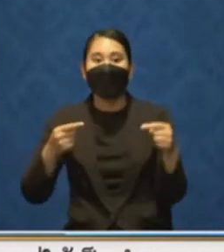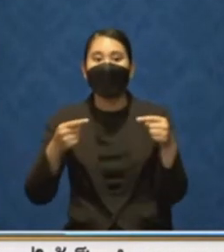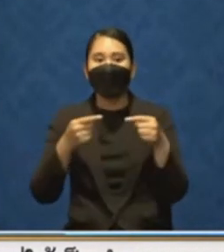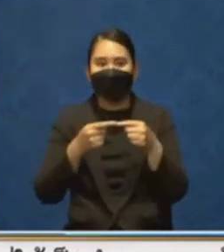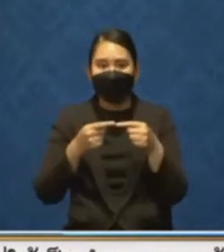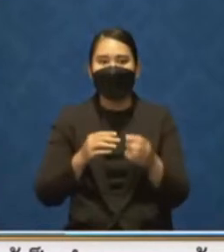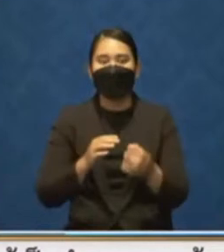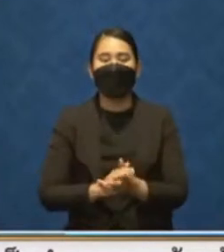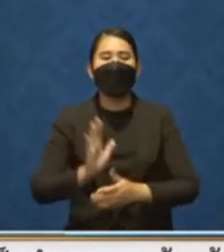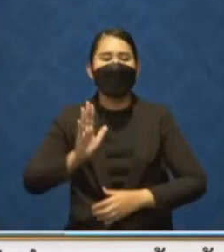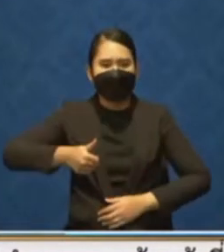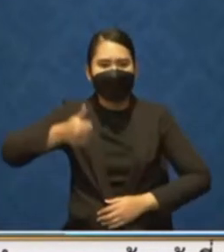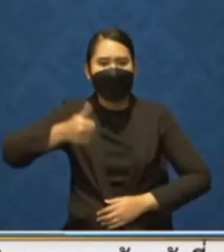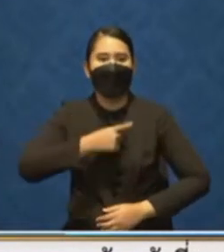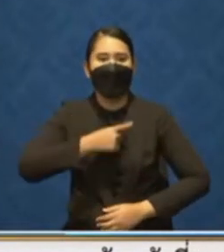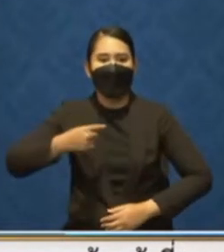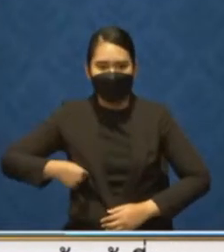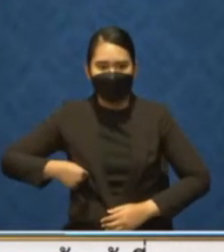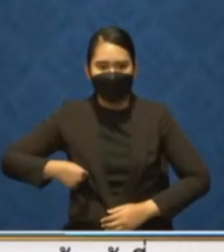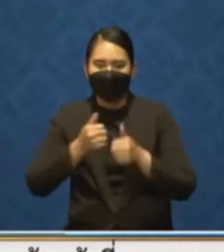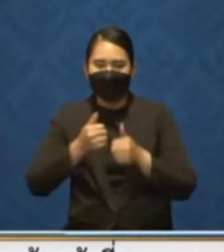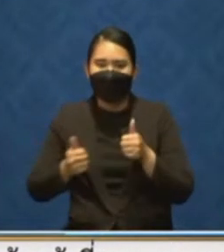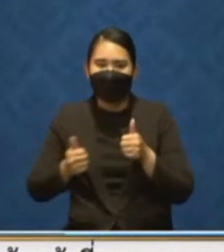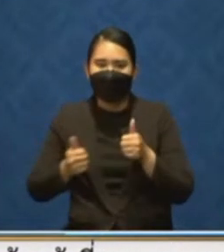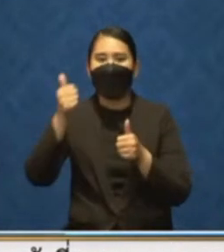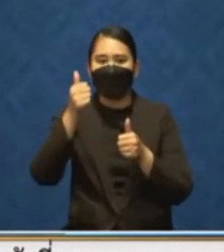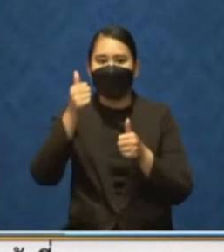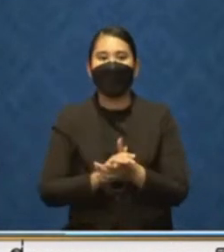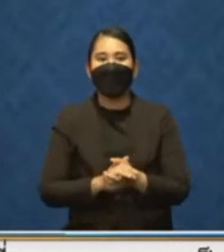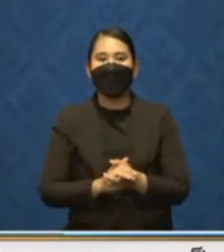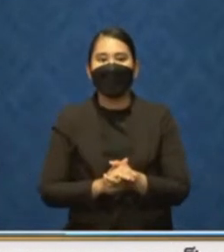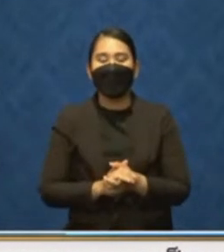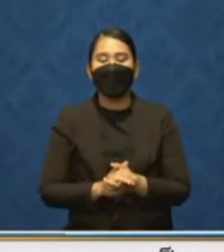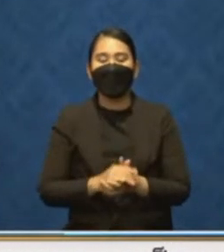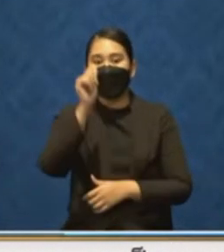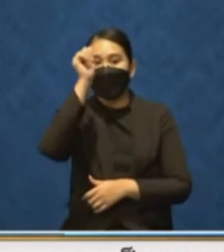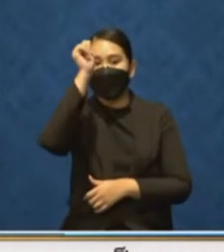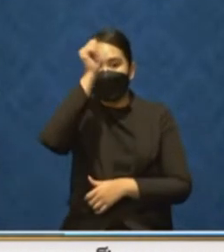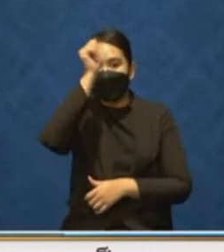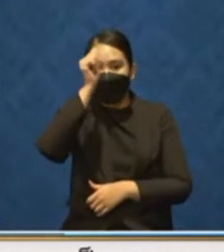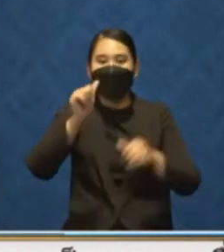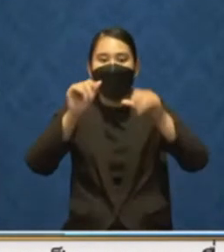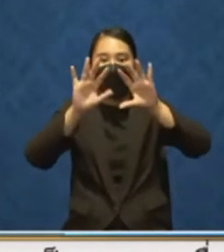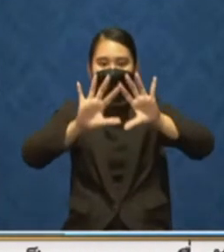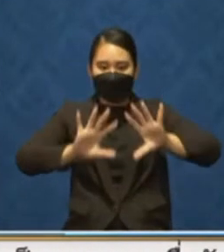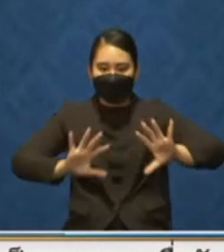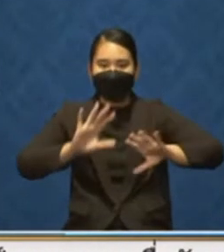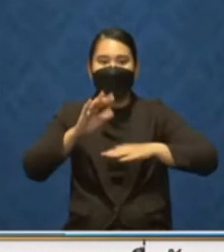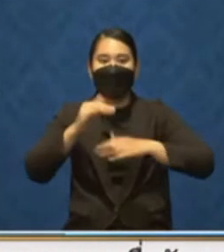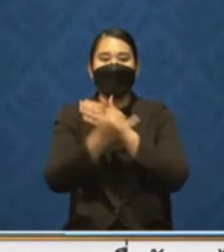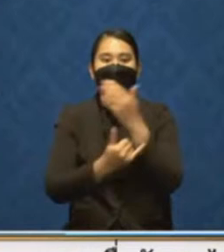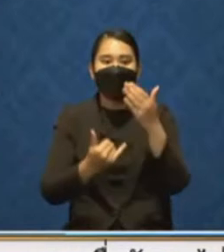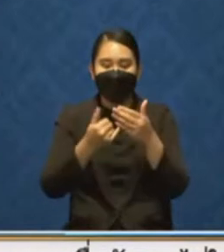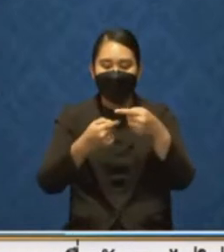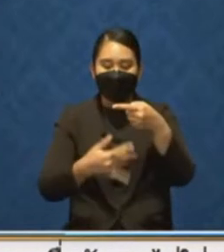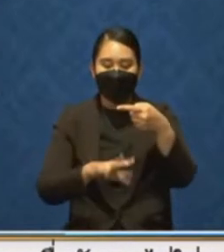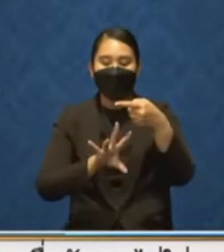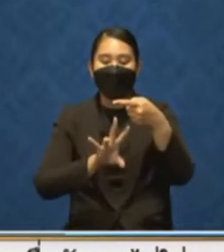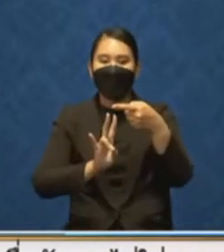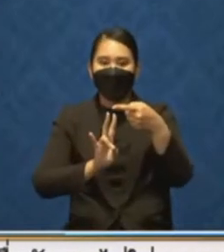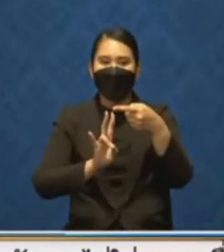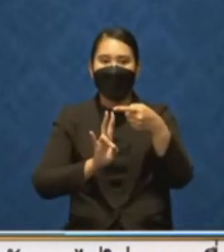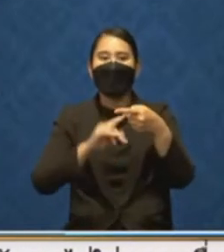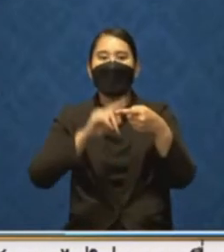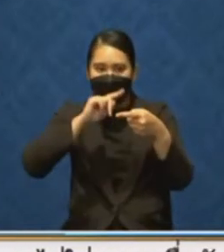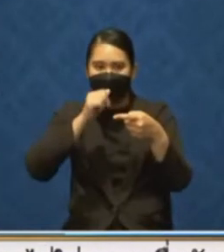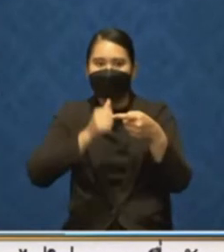จีนดีกว่าเกาหลีดีกว่าอินเดียและดีกว่าอาเซียน 7ประเทศนี่คือ